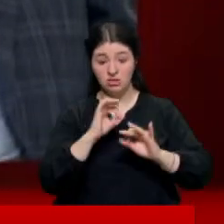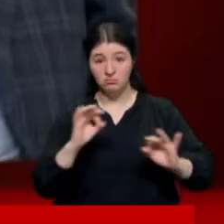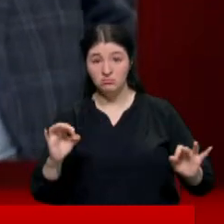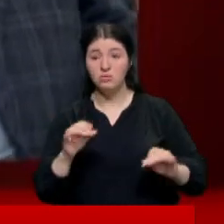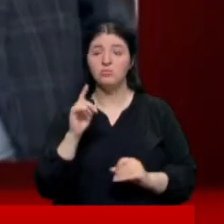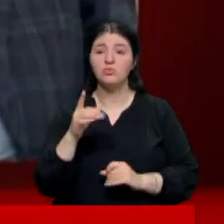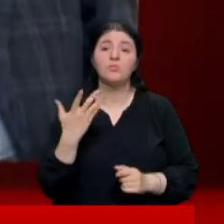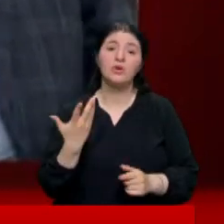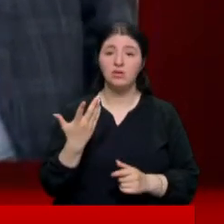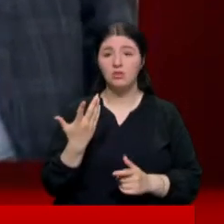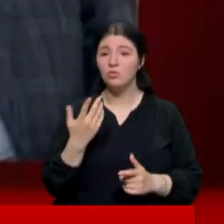bağlayın bunları da bu kadar konuşmayın